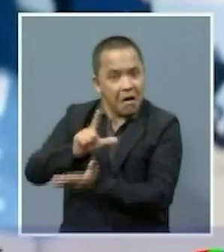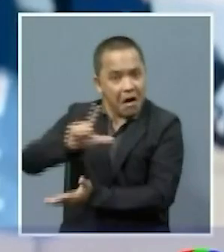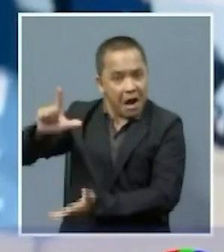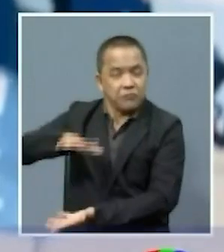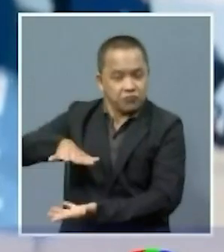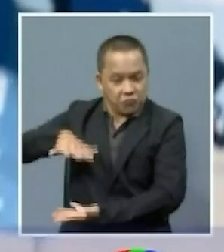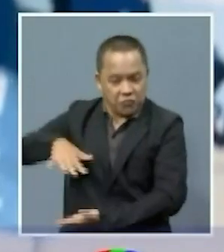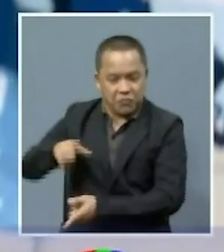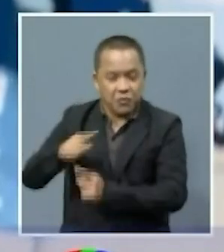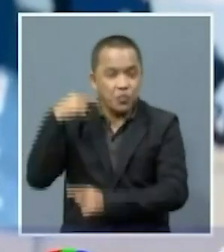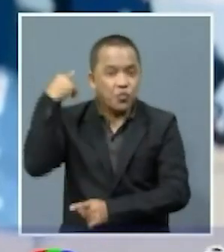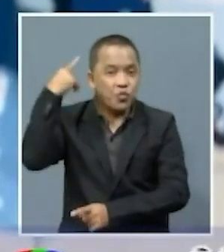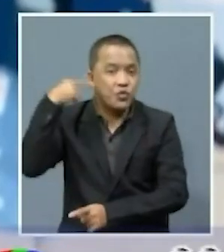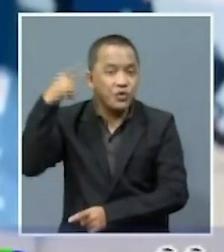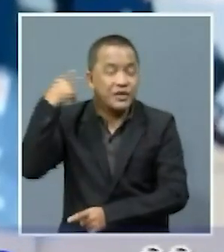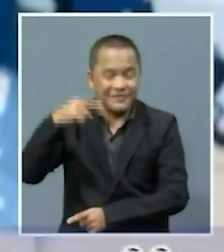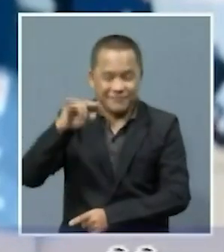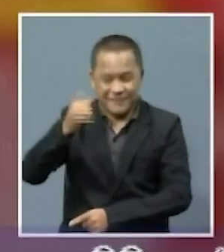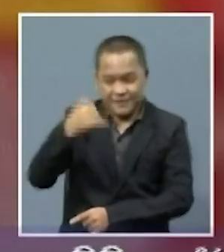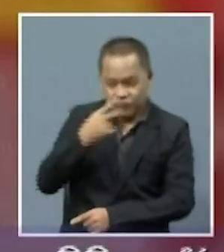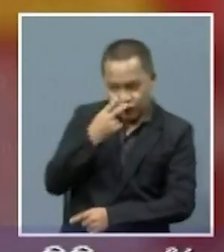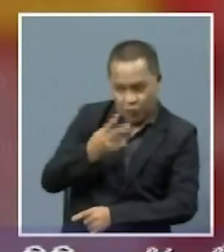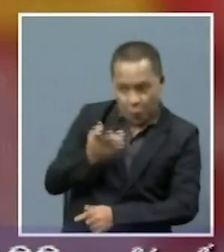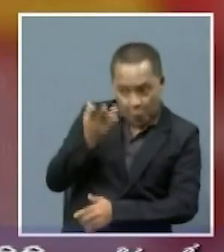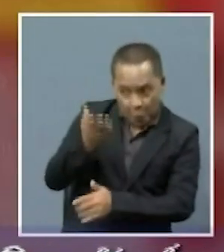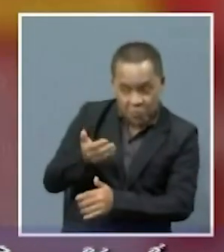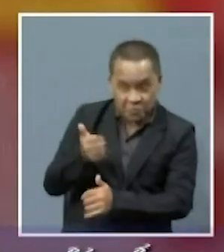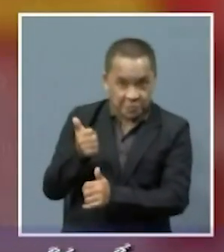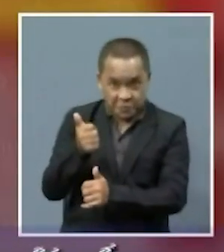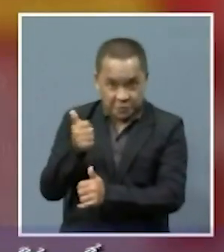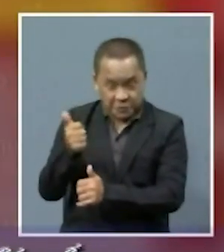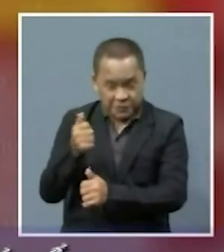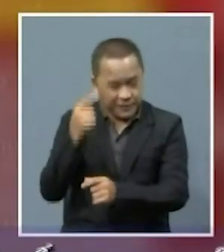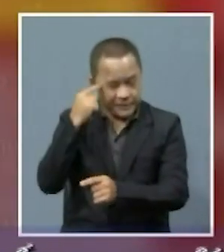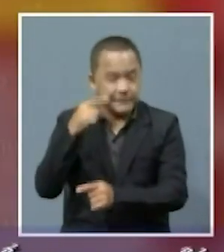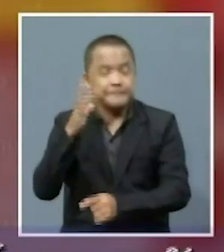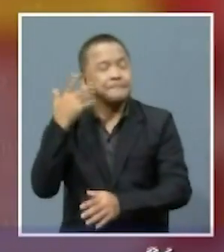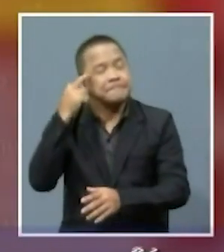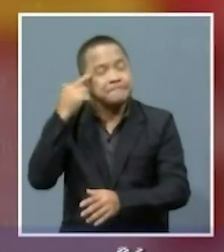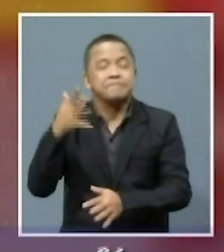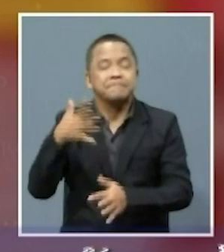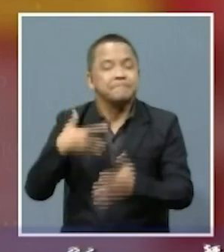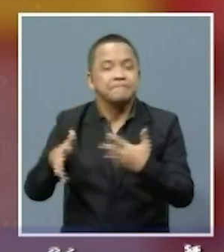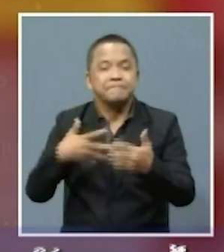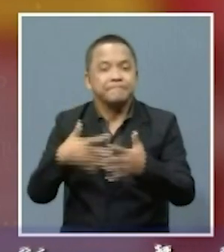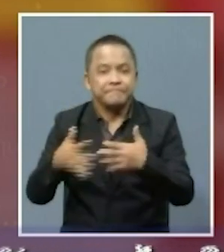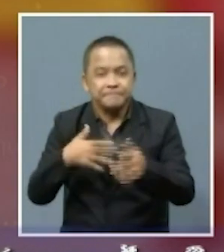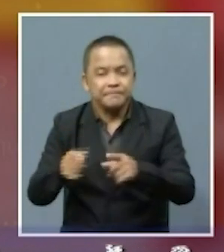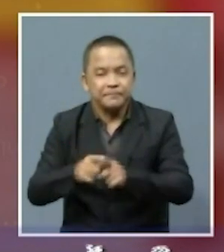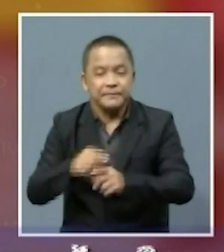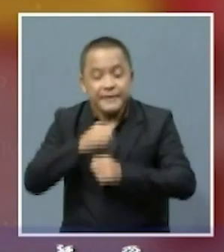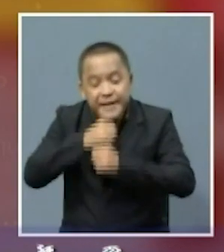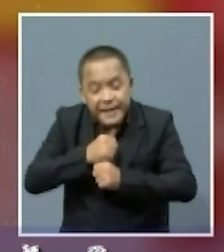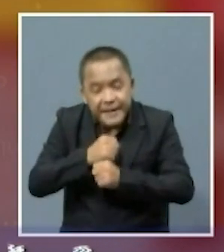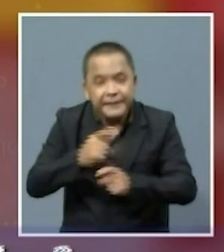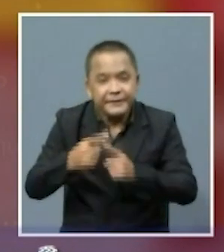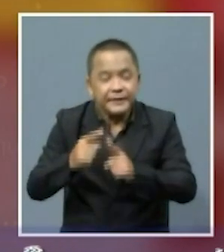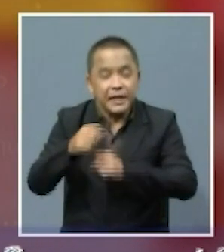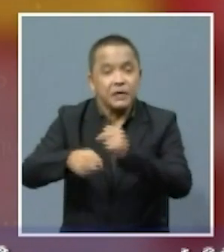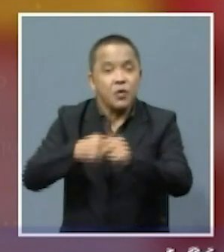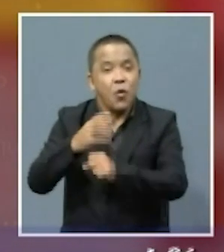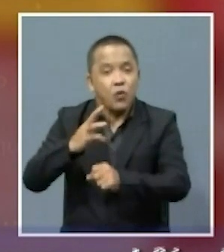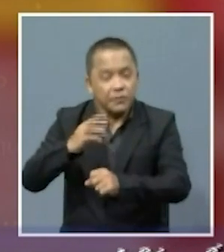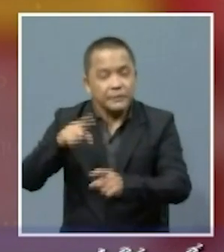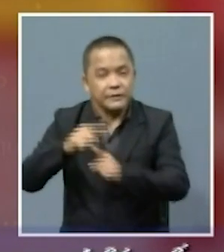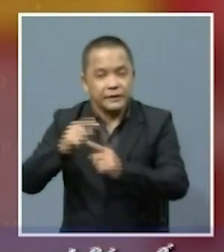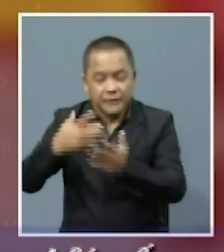แล้วค่ะหลายๆสาวๆแบบบางคนอาจจะมองว่าเอ้ยดีนะถ้าเขาไม่ได้คิดอะไรมากเป็นสูงวัยก็จริงเกษียณก็จริง